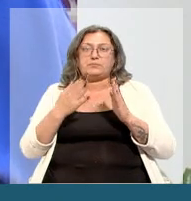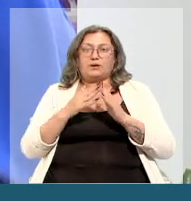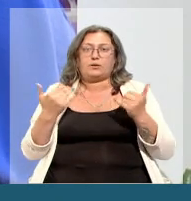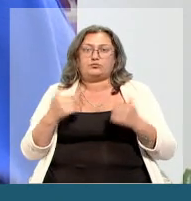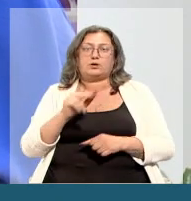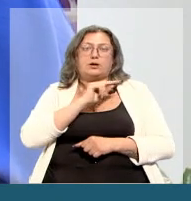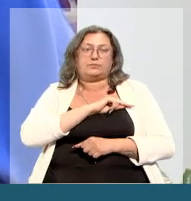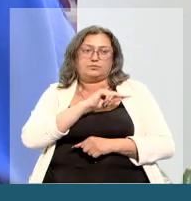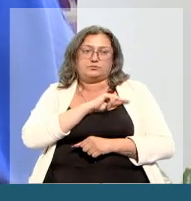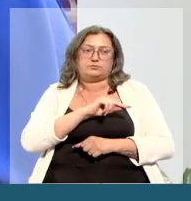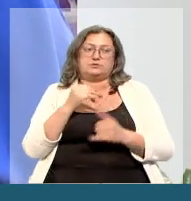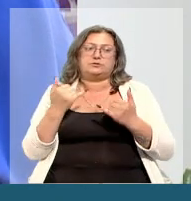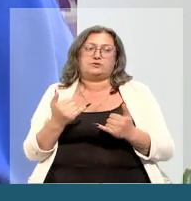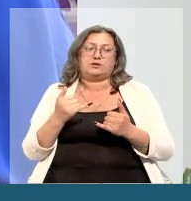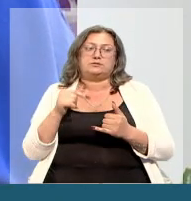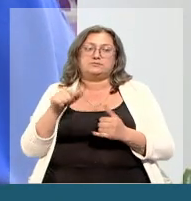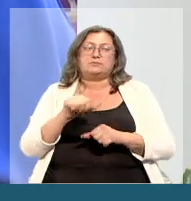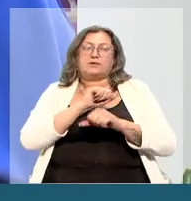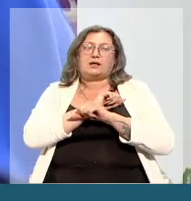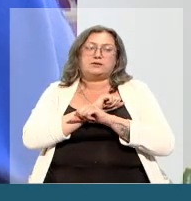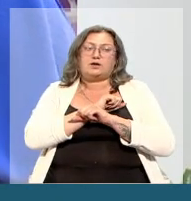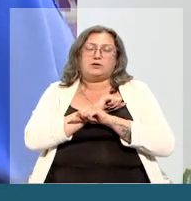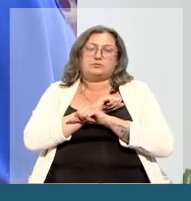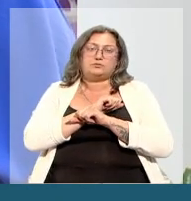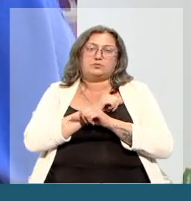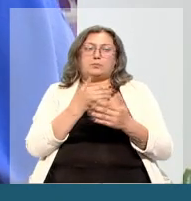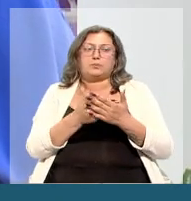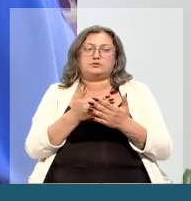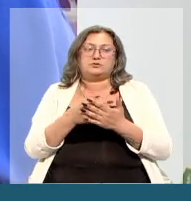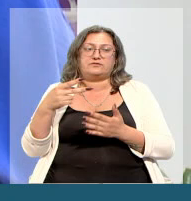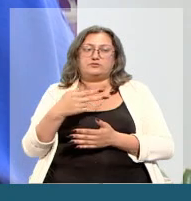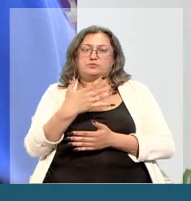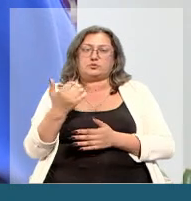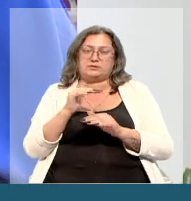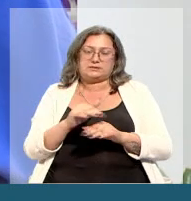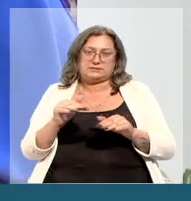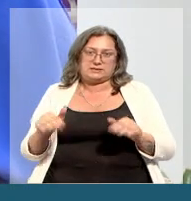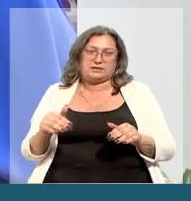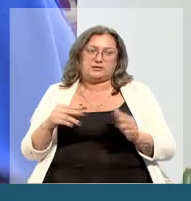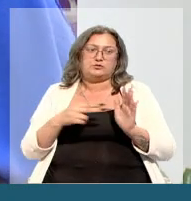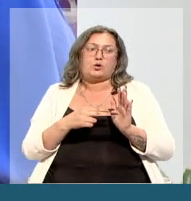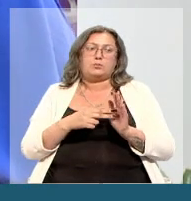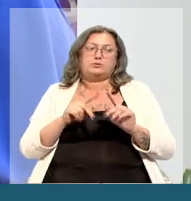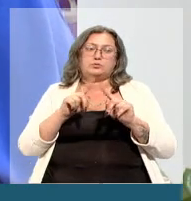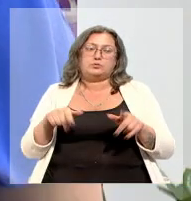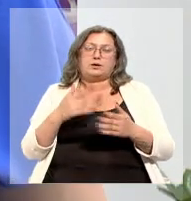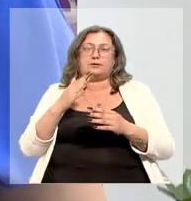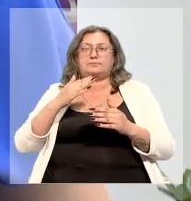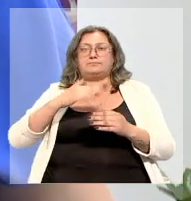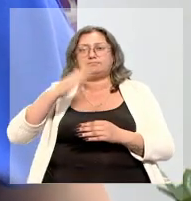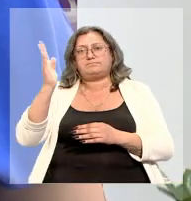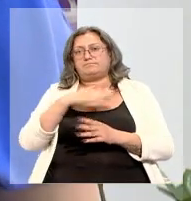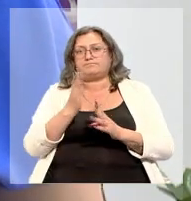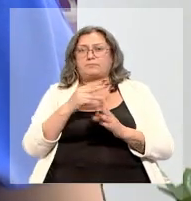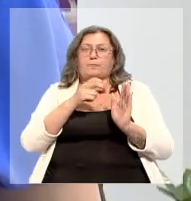уже работают, сейчас в них отдыхают почти 2500 детей. Стоимость путевок варьируется